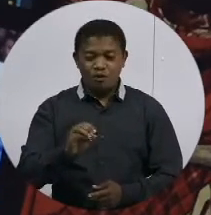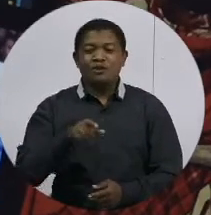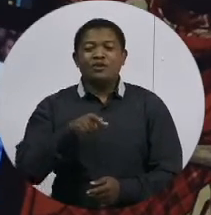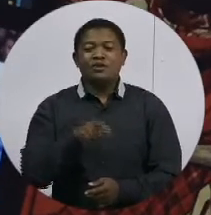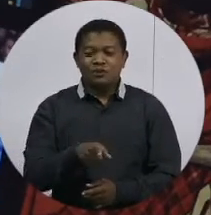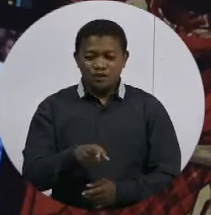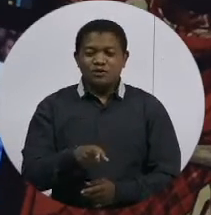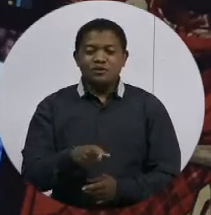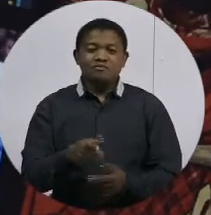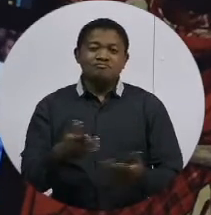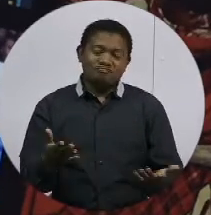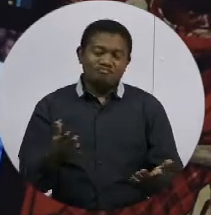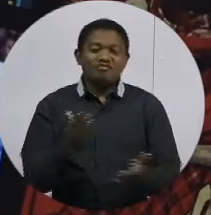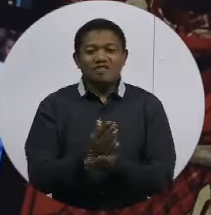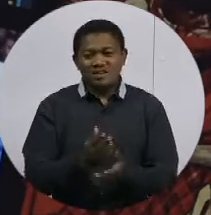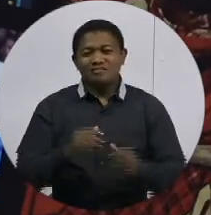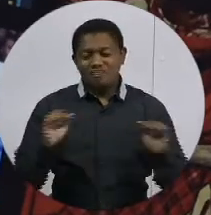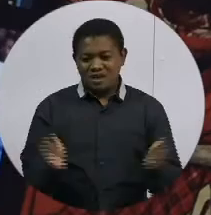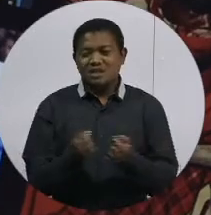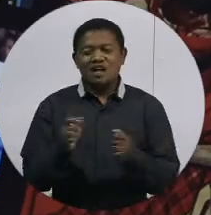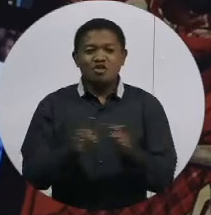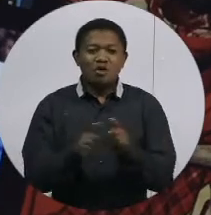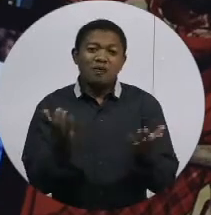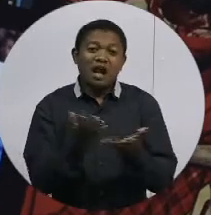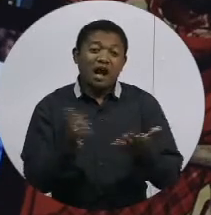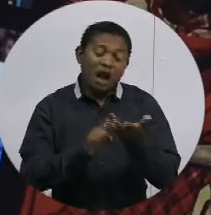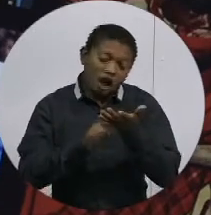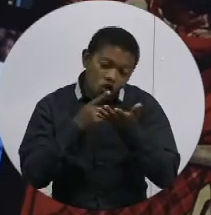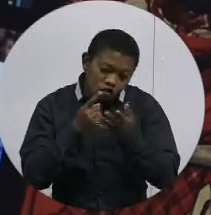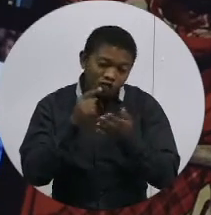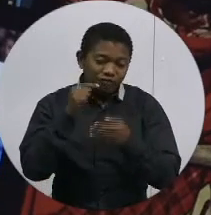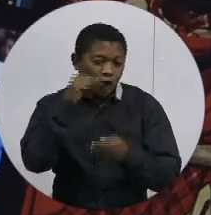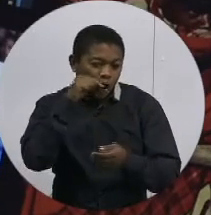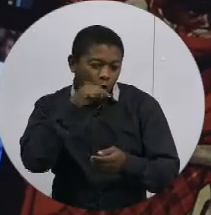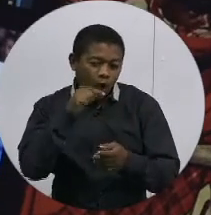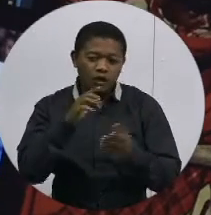mikirakira an'ireo prélèvement ireo a, ka